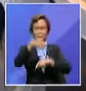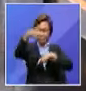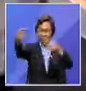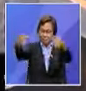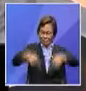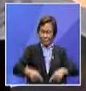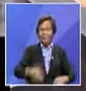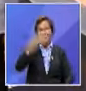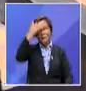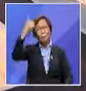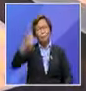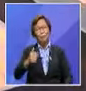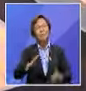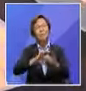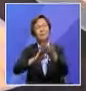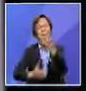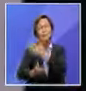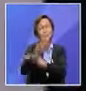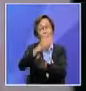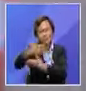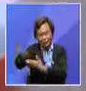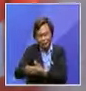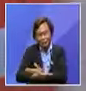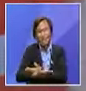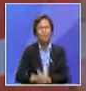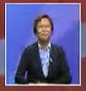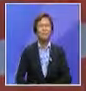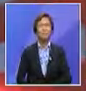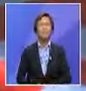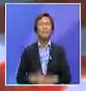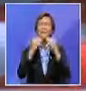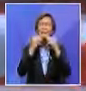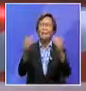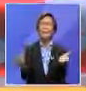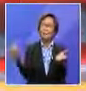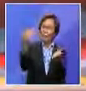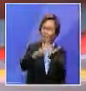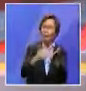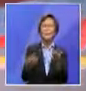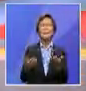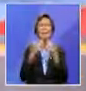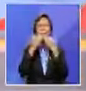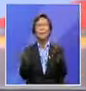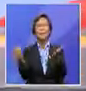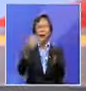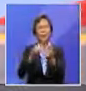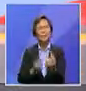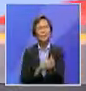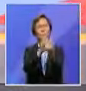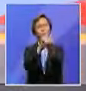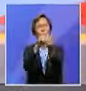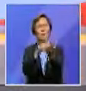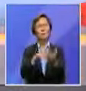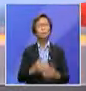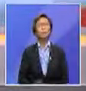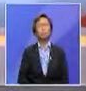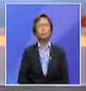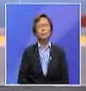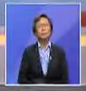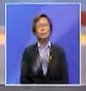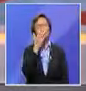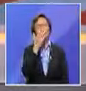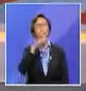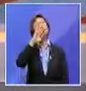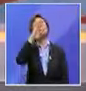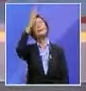ini. Assalamualaikum, selamat pagi Datuk. Dipersilakan bersama dengan saya. Alhamdulillah. Terima kasih sekali lagi. Merah menyala. Alhamdulillah Datuk. Terima